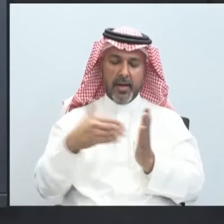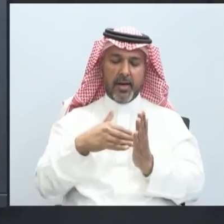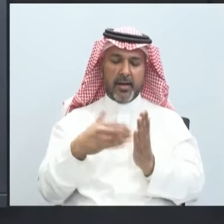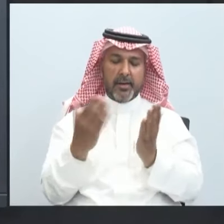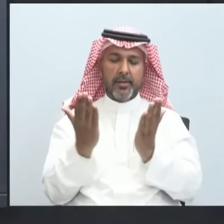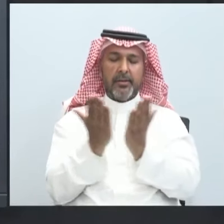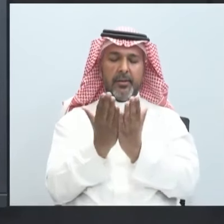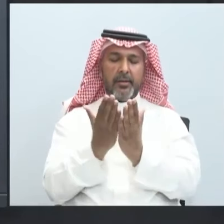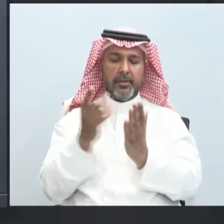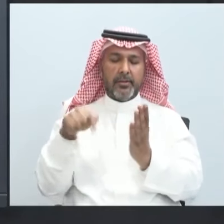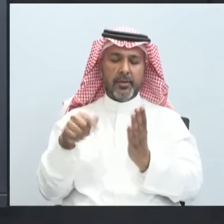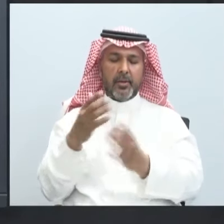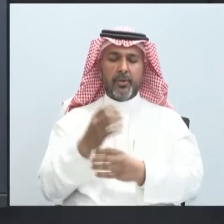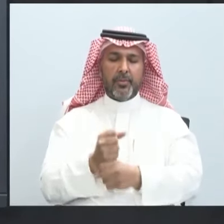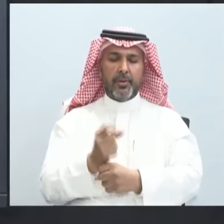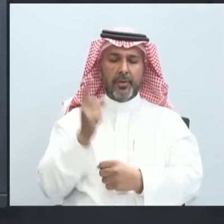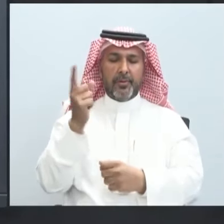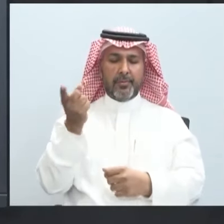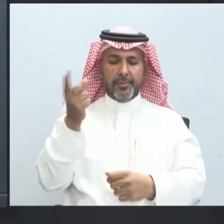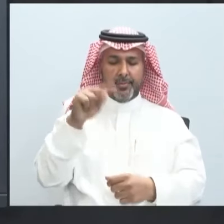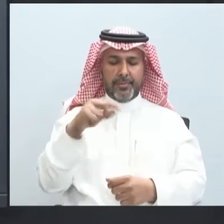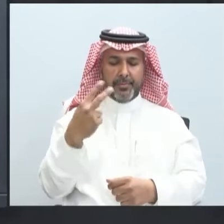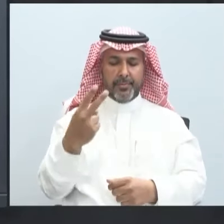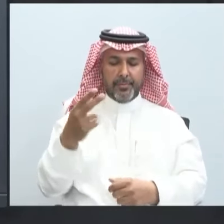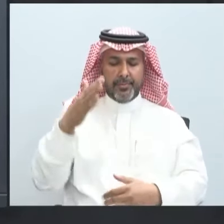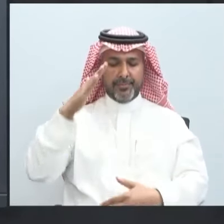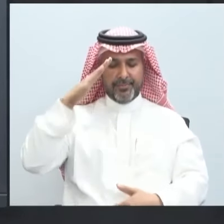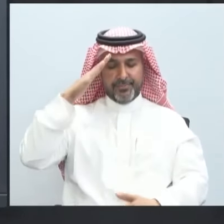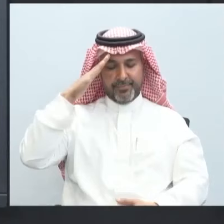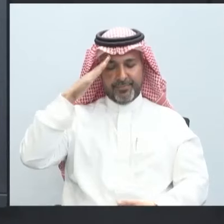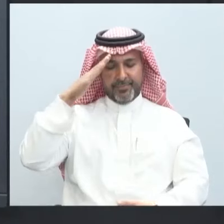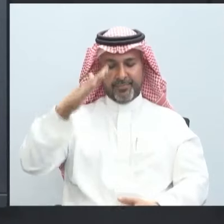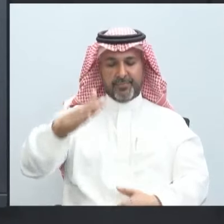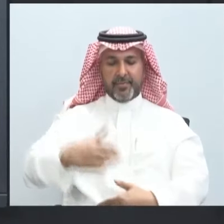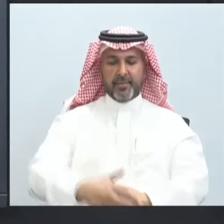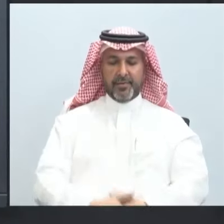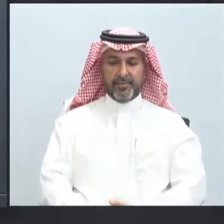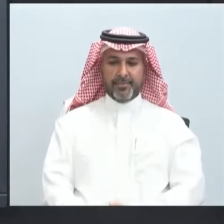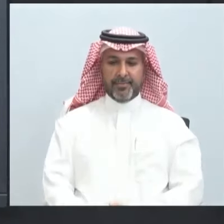درسنا لهذا اليوم اتمنى ان تكون قد استفدتم جميعا اتطلع بشوق للقائكم في الحصه القادمه